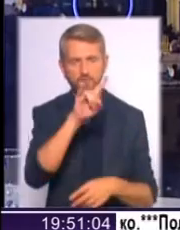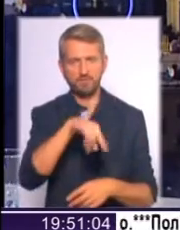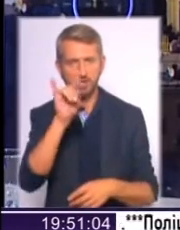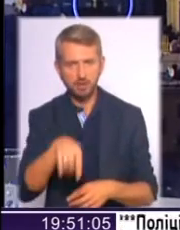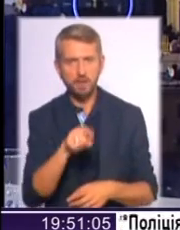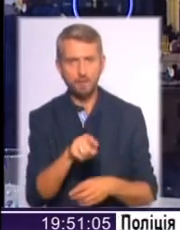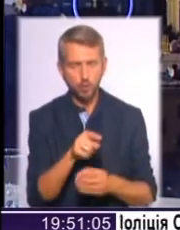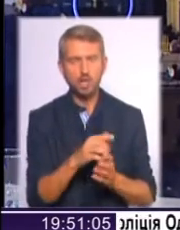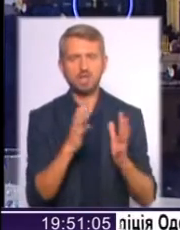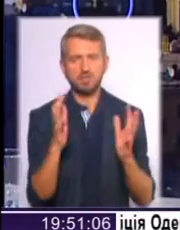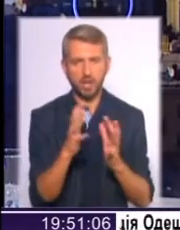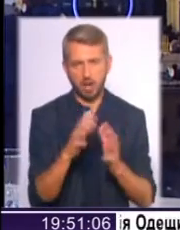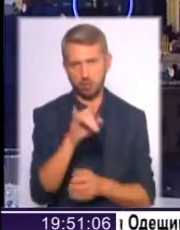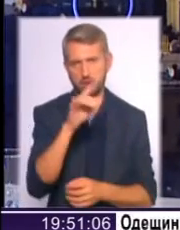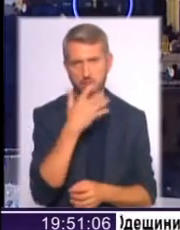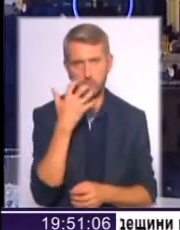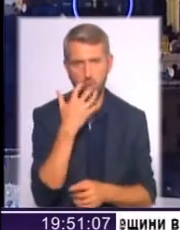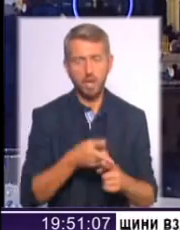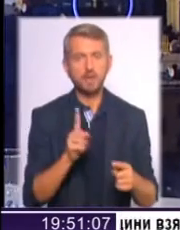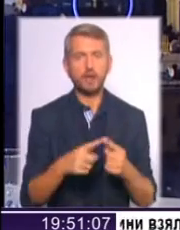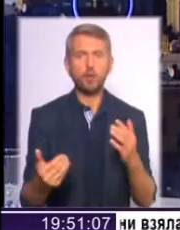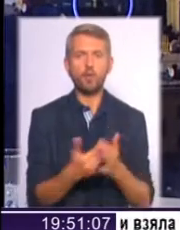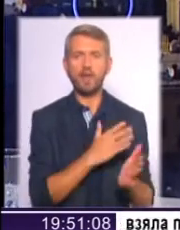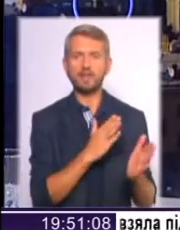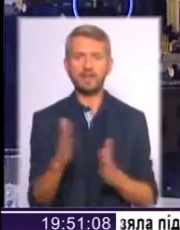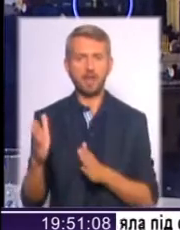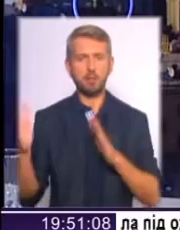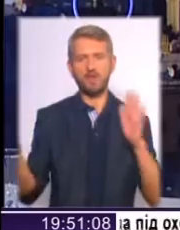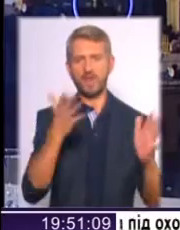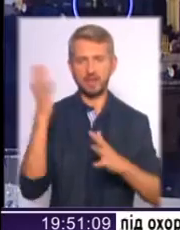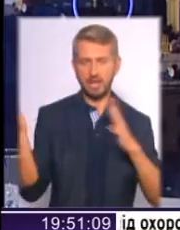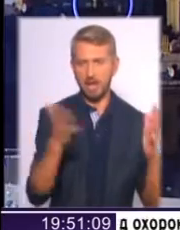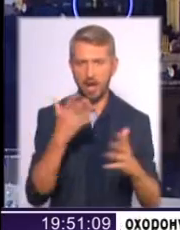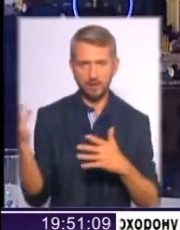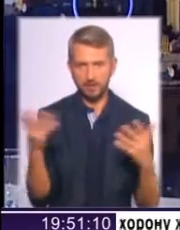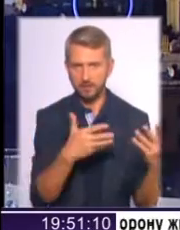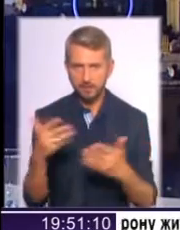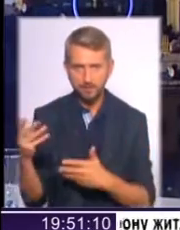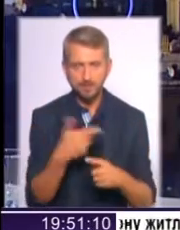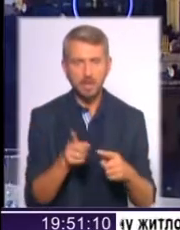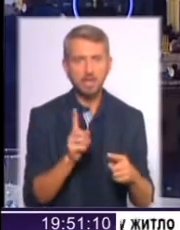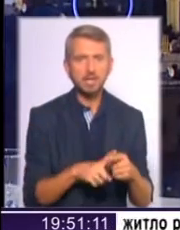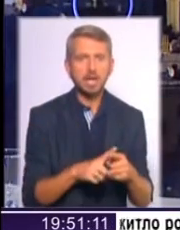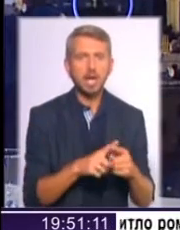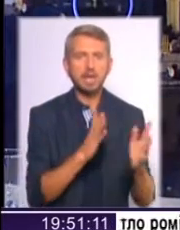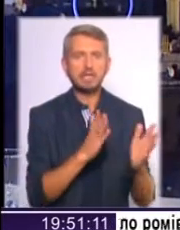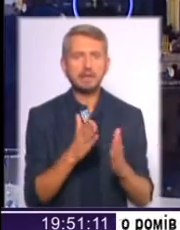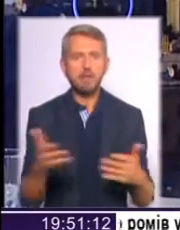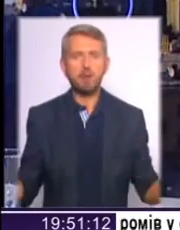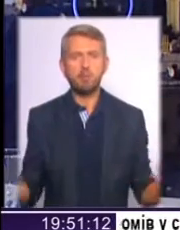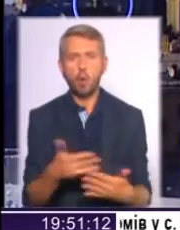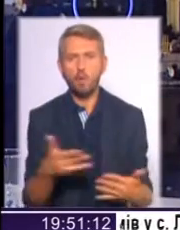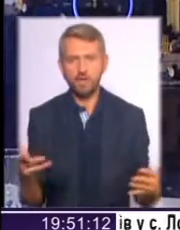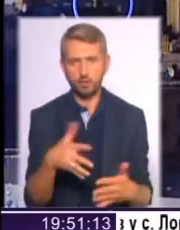дійсно зберігають тепло. Це нова система вентиляції, це система провітрювання в класах навіть.